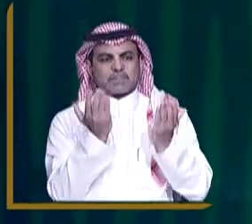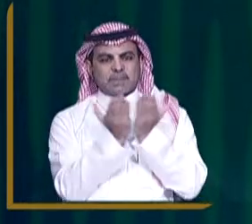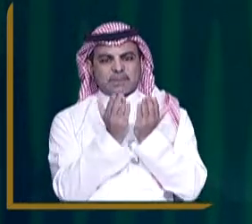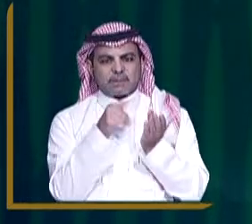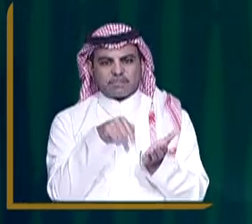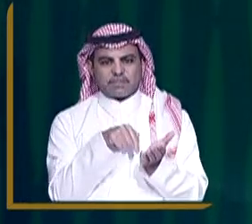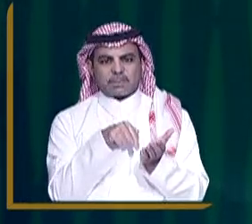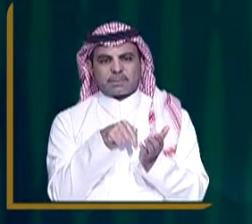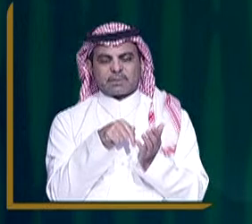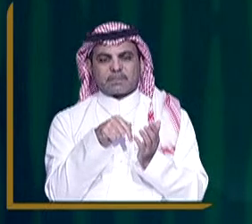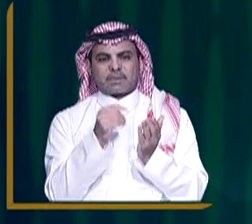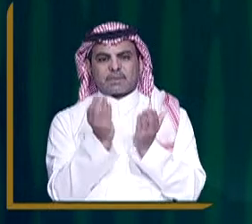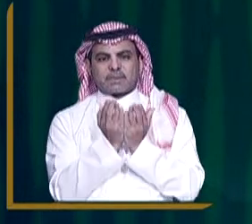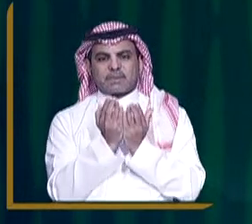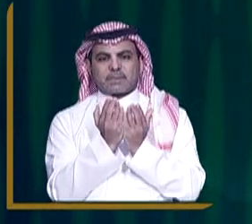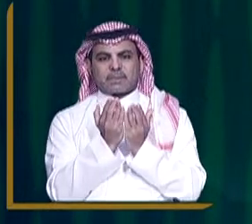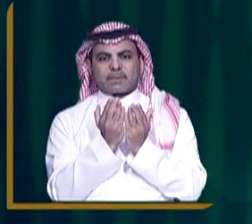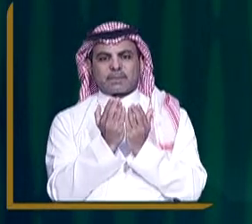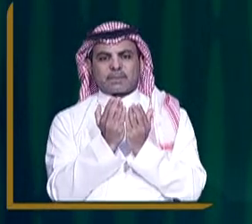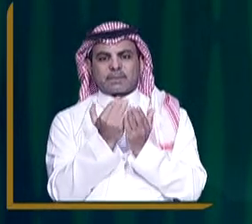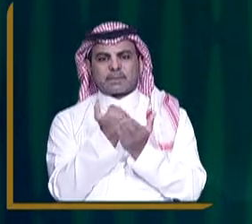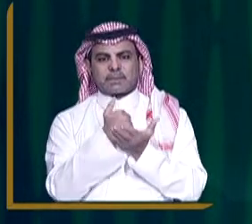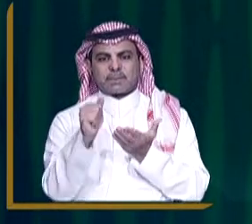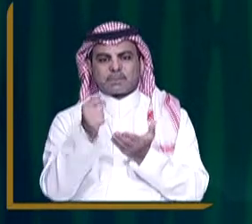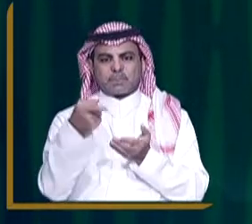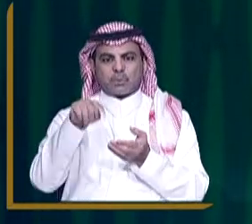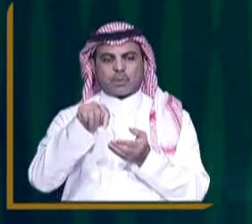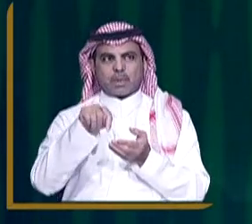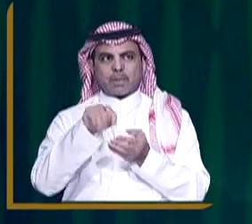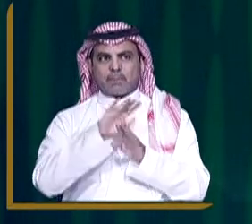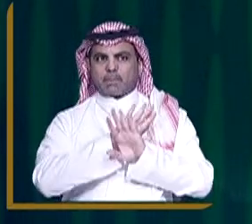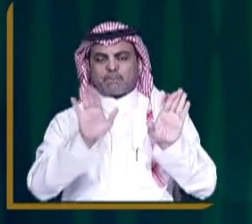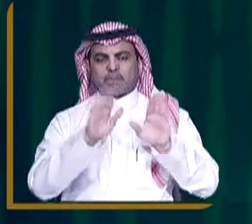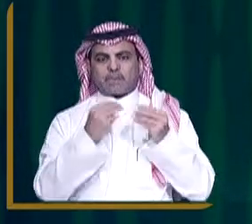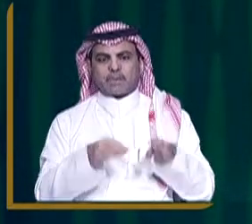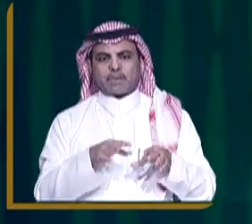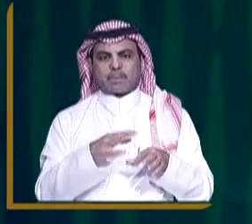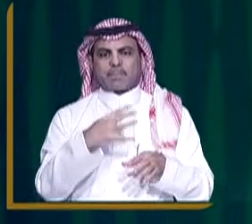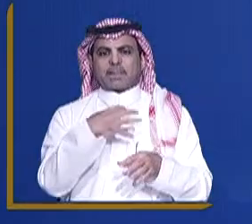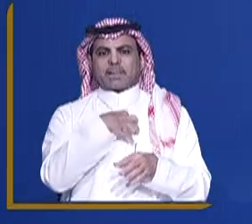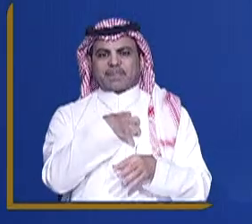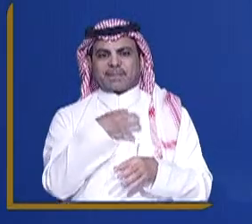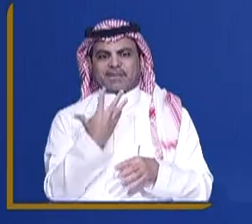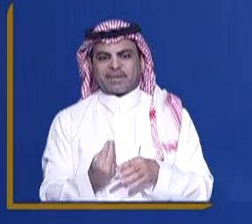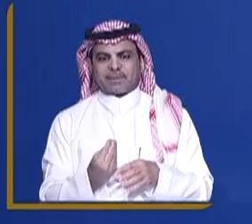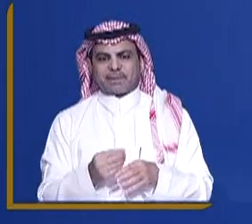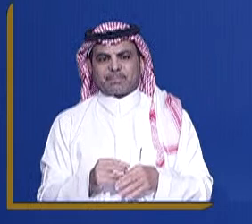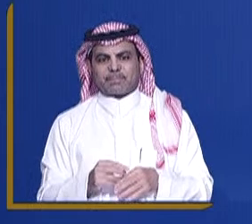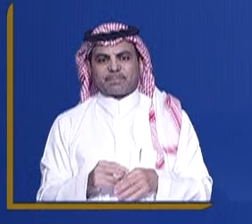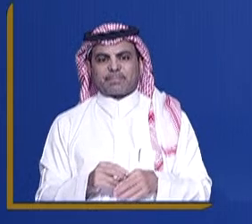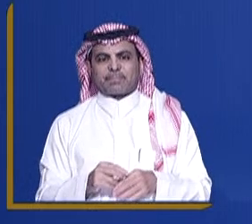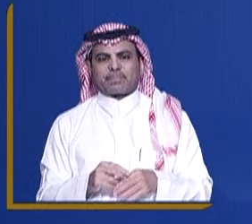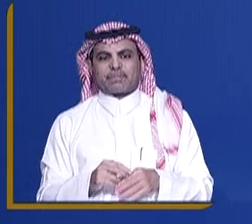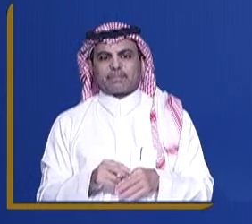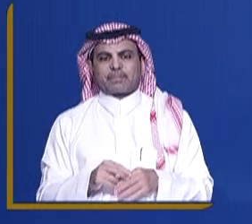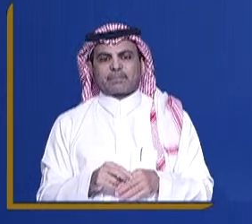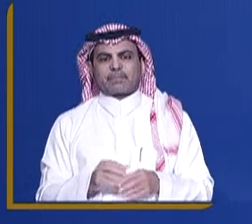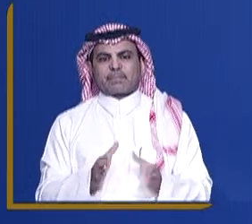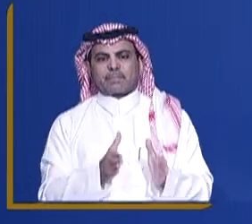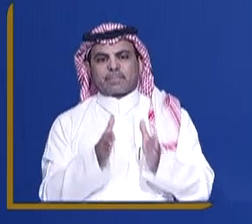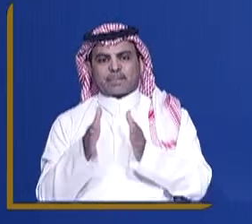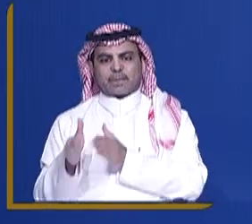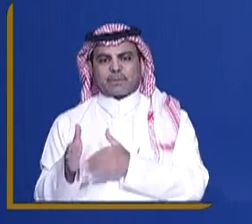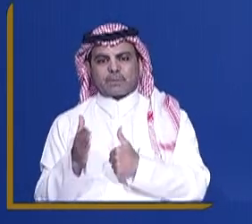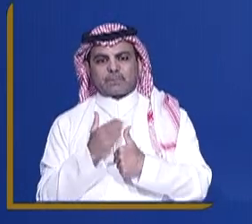الدراسة ملغاة مثلا في يوم الغد؟ والله أولا أنا سعيد أنك تسأل هذا